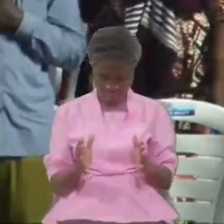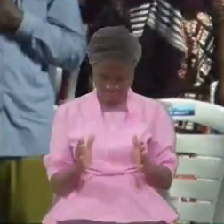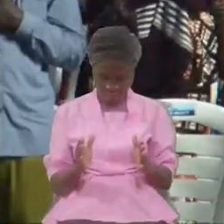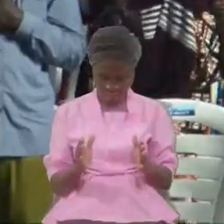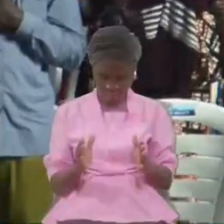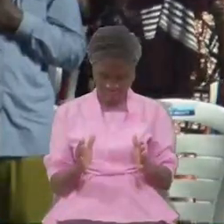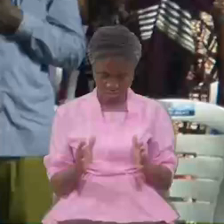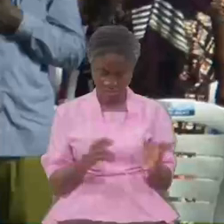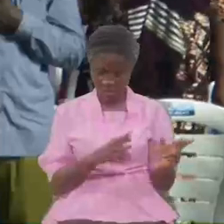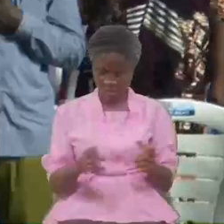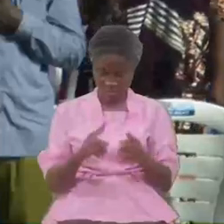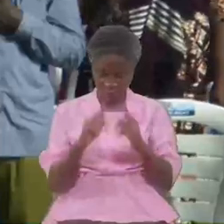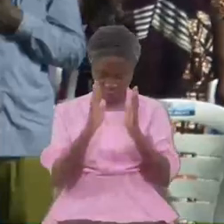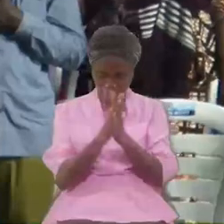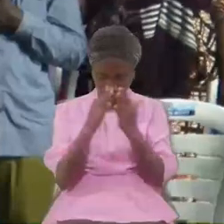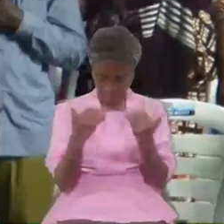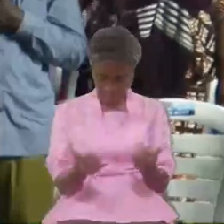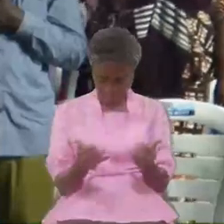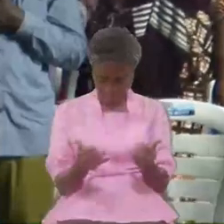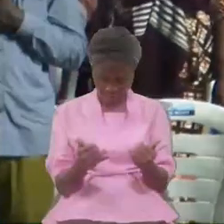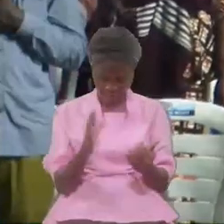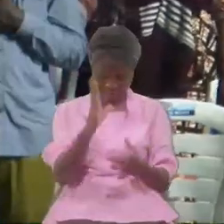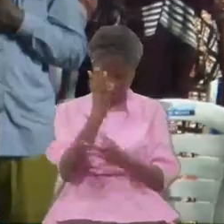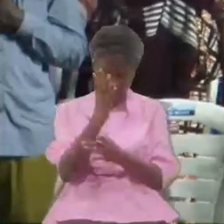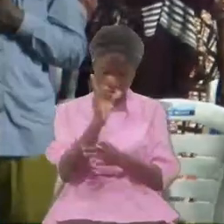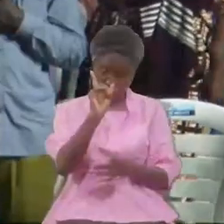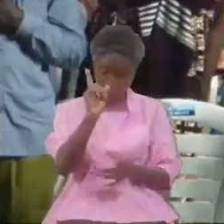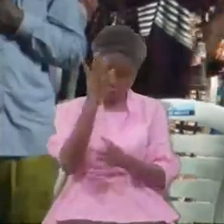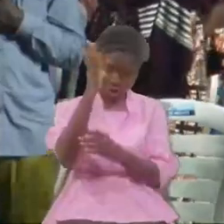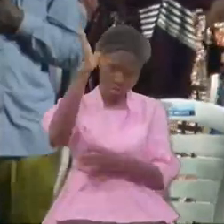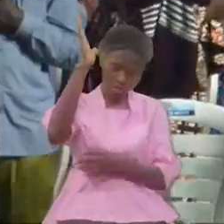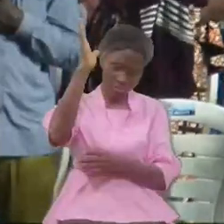Nous sommes prêts à prier maintenant. Levez une main.